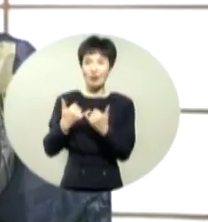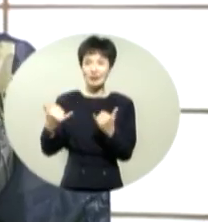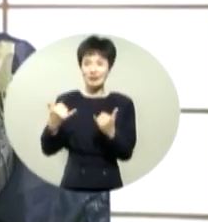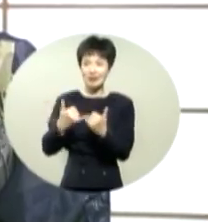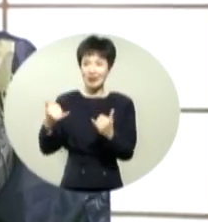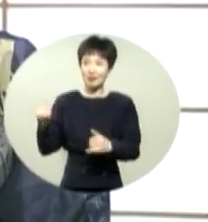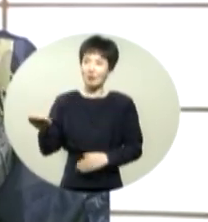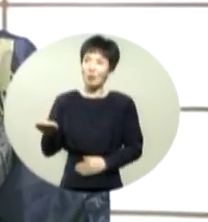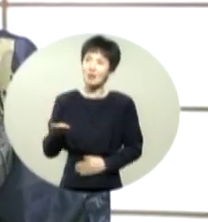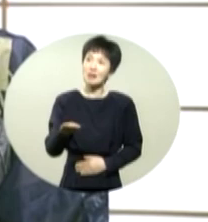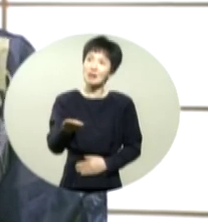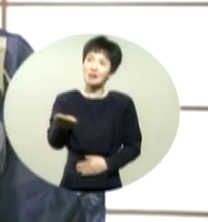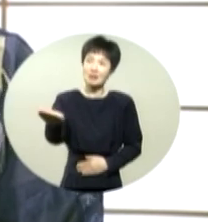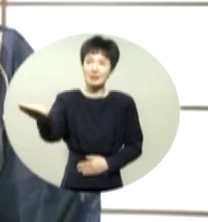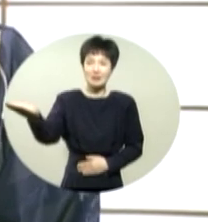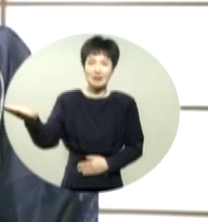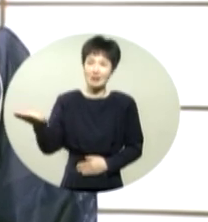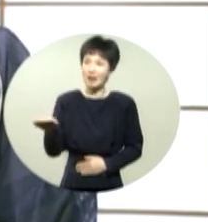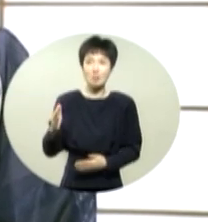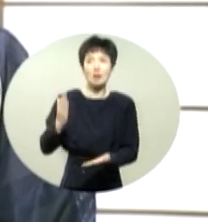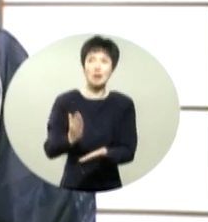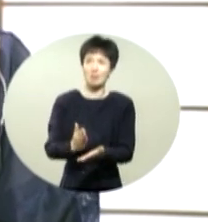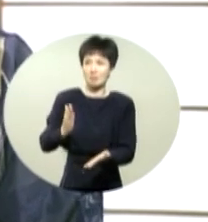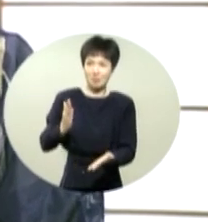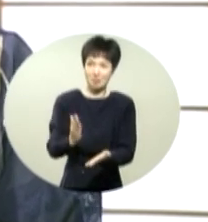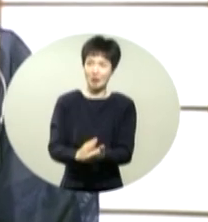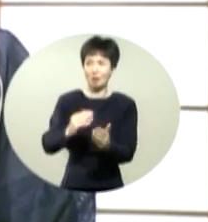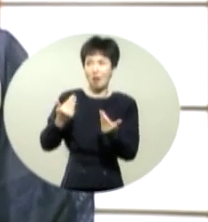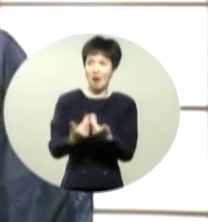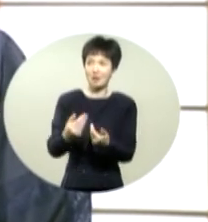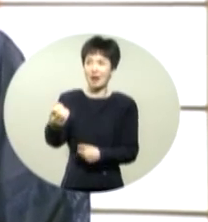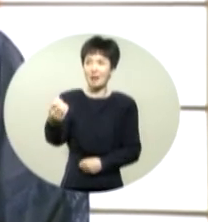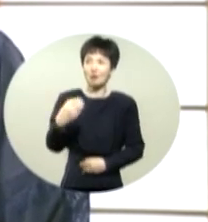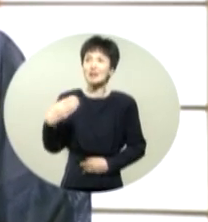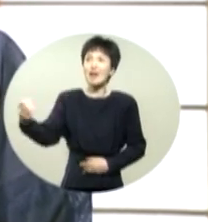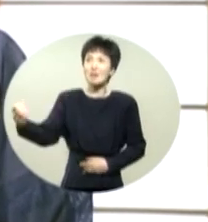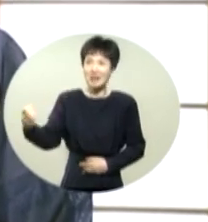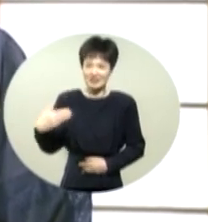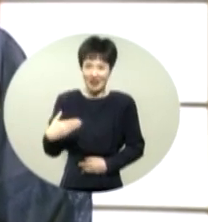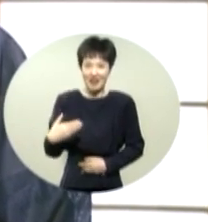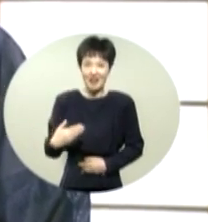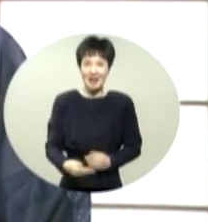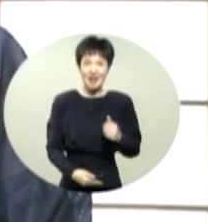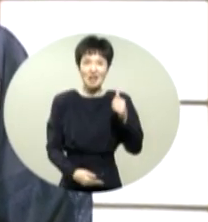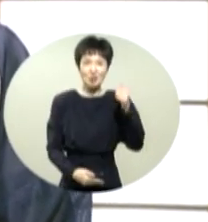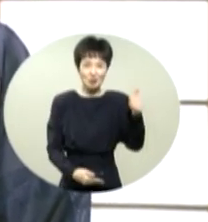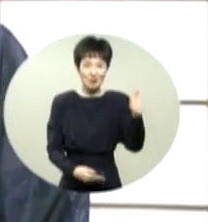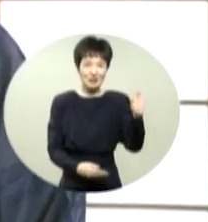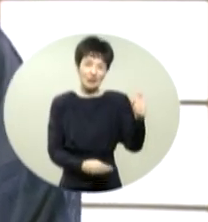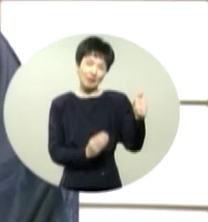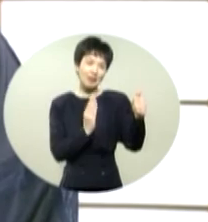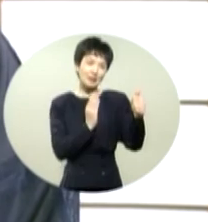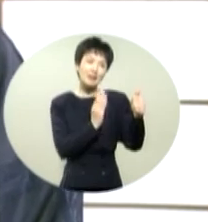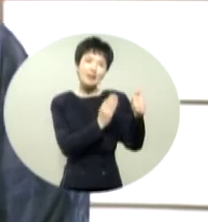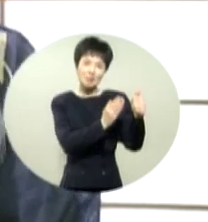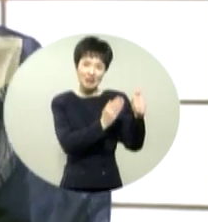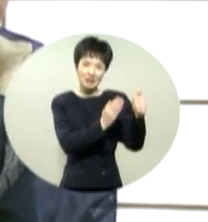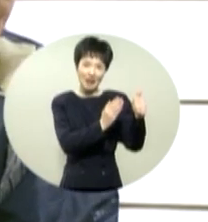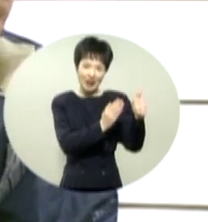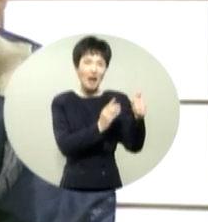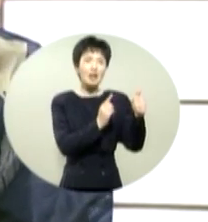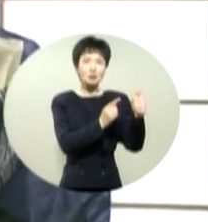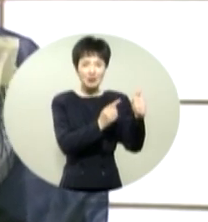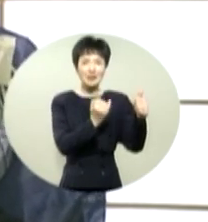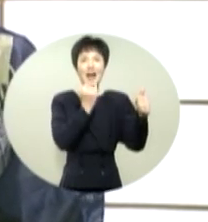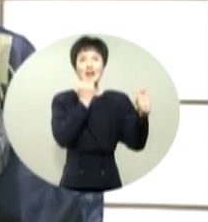な、まあ、反対してましたのね。で主人に言いましたら、主人は僕が